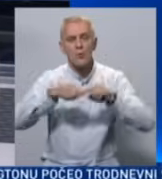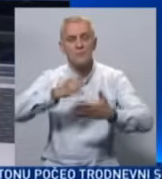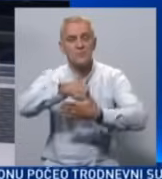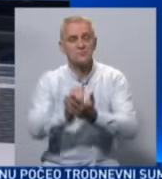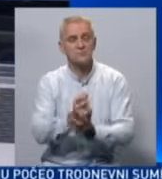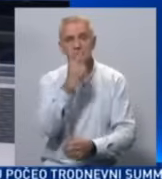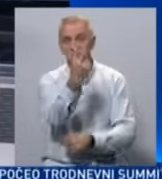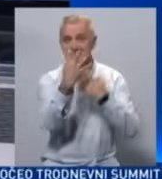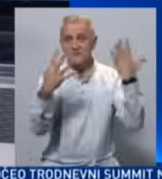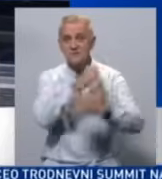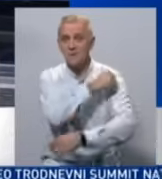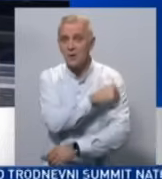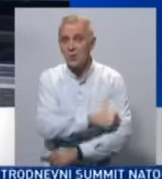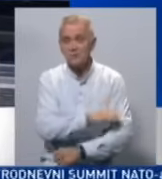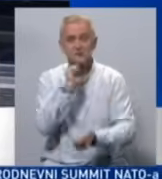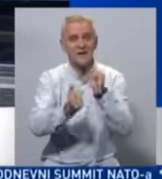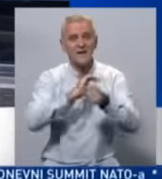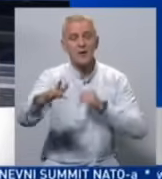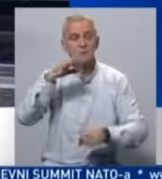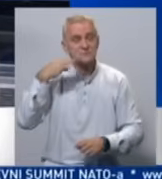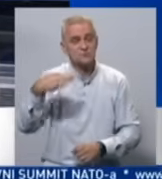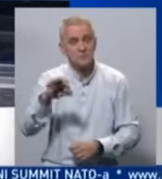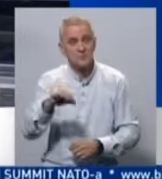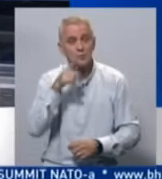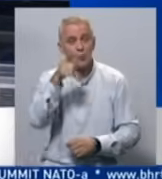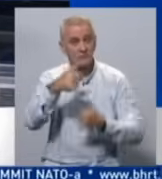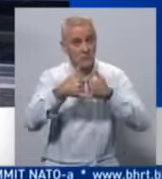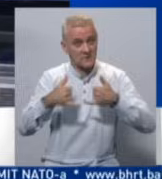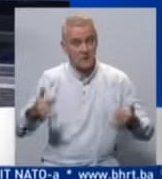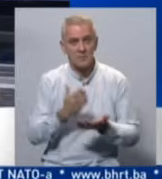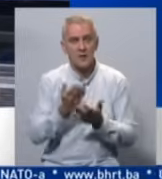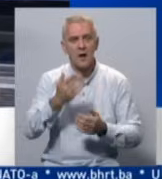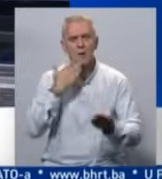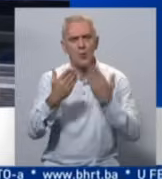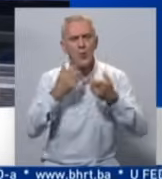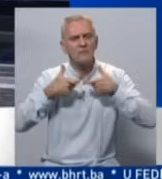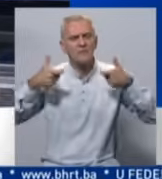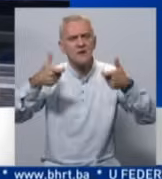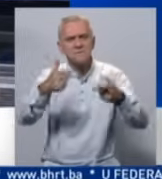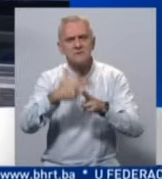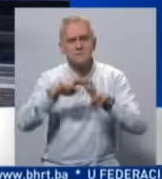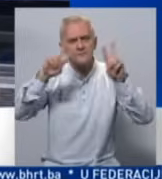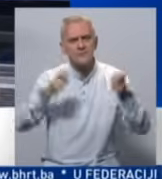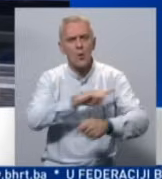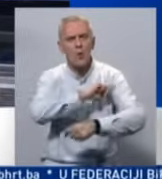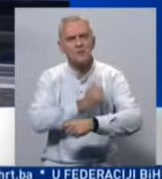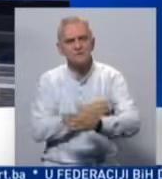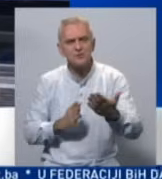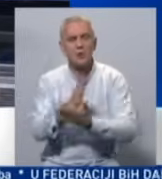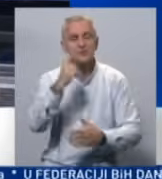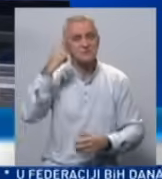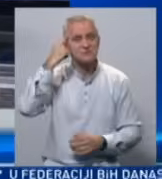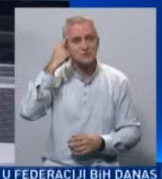obilježavanja 29. godišnjice genocida u Srebrenici, u tom gradu održava se konferencija pod nazivom Osnaživanje kroz